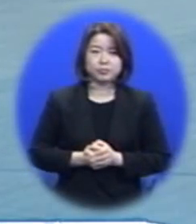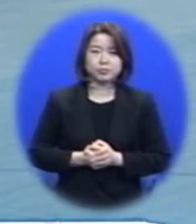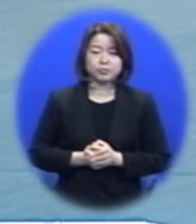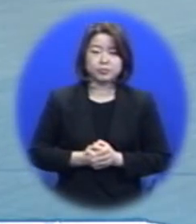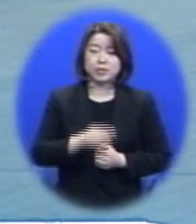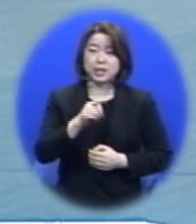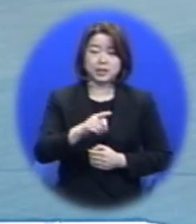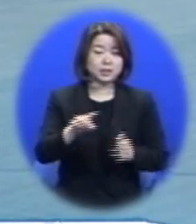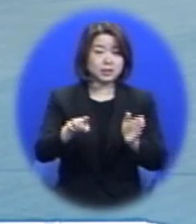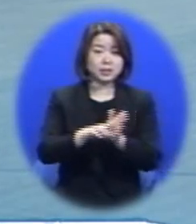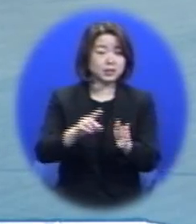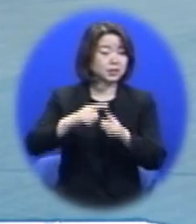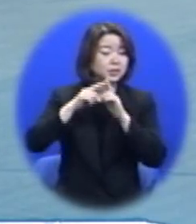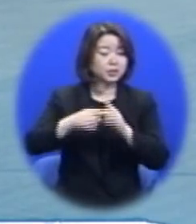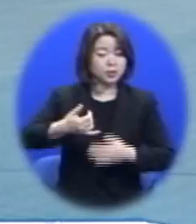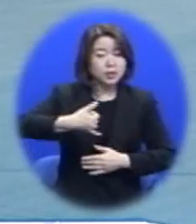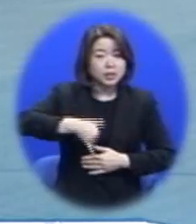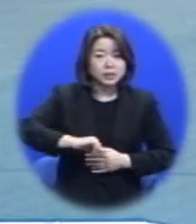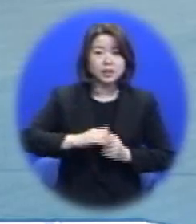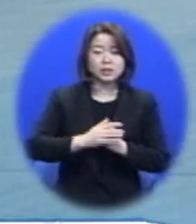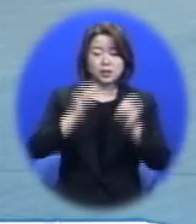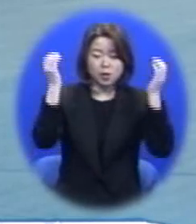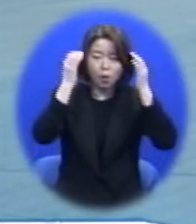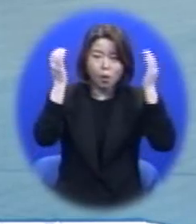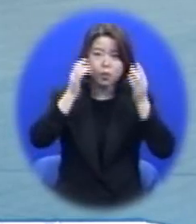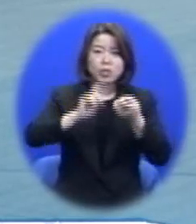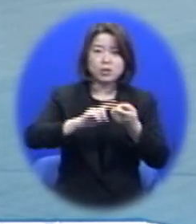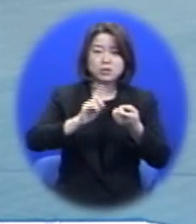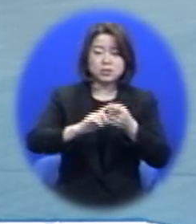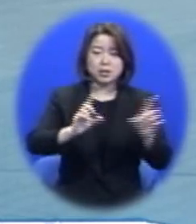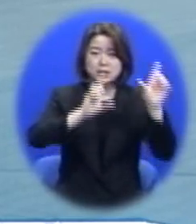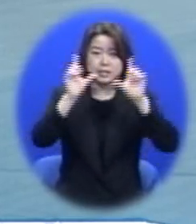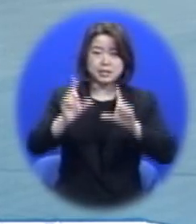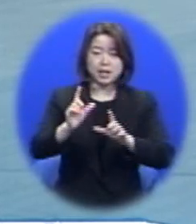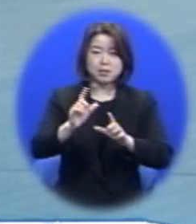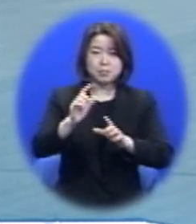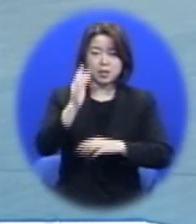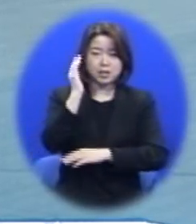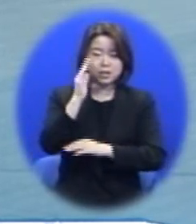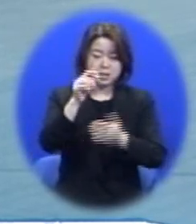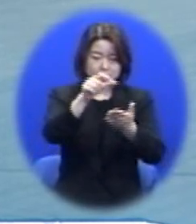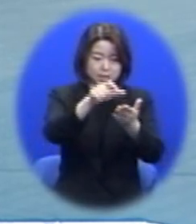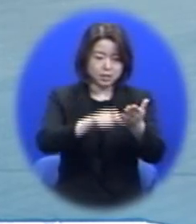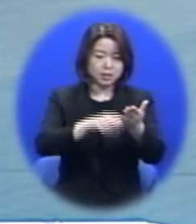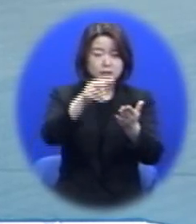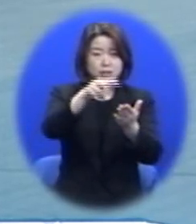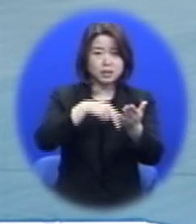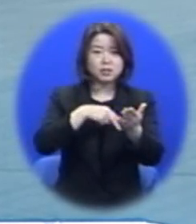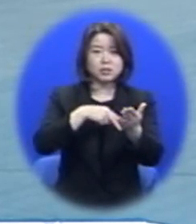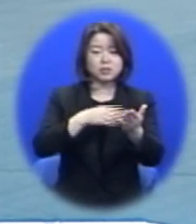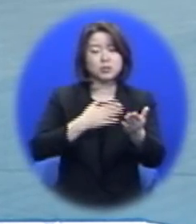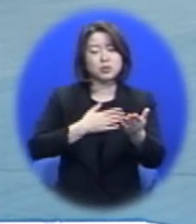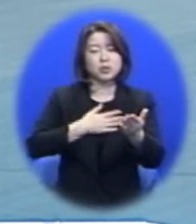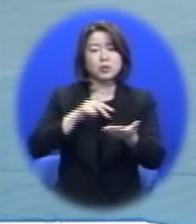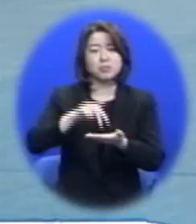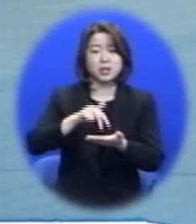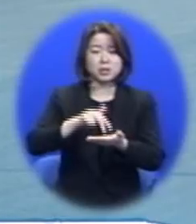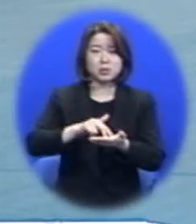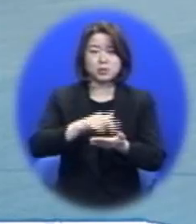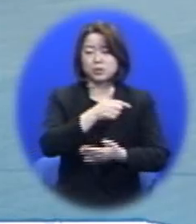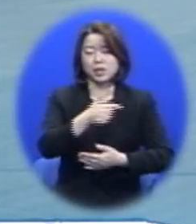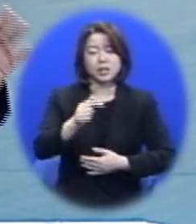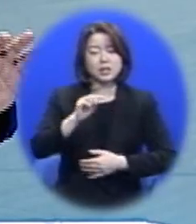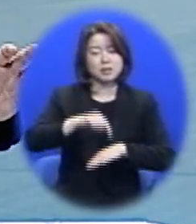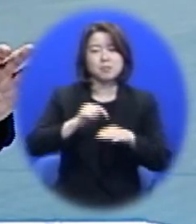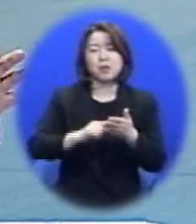그 순교자의 자녀의 고통스러웠던 삶의 이야기를 읽는 것은 저에게도 대단히 마음이 아팠습니다.